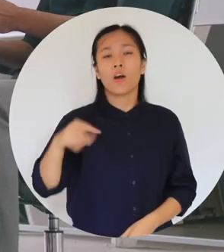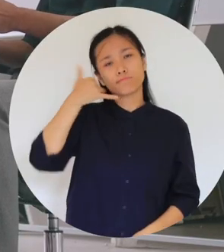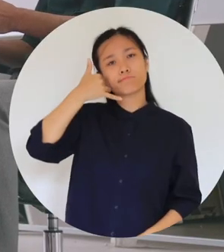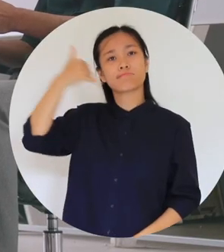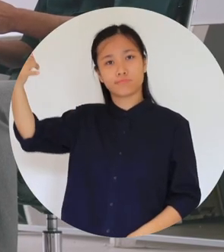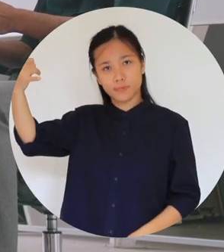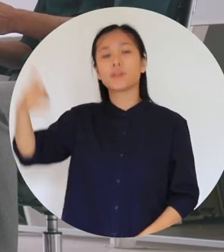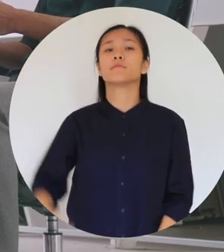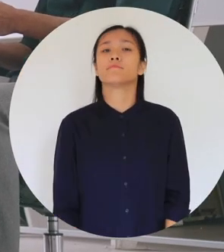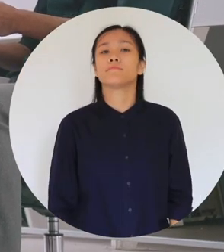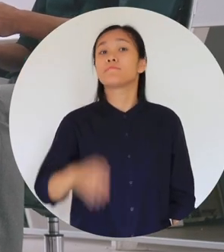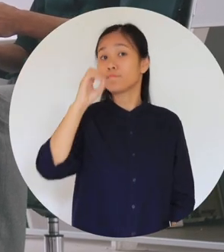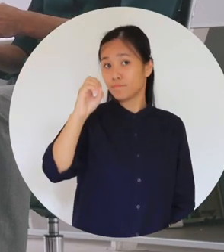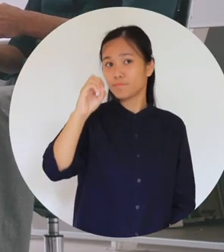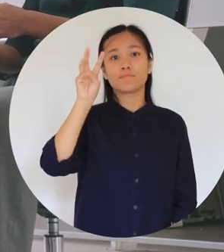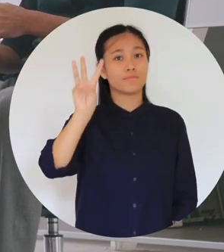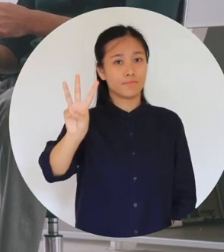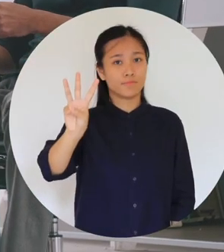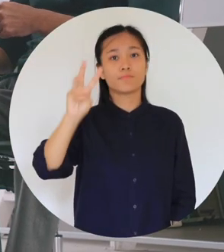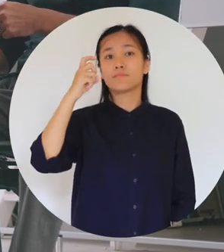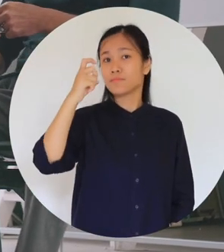DRD theo hotline